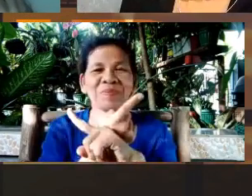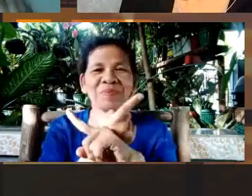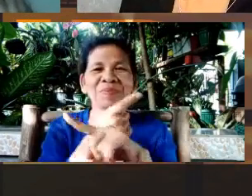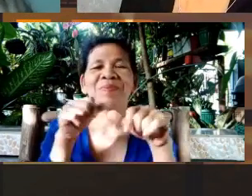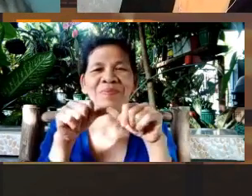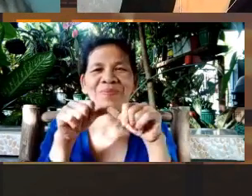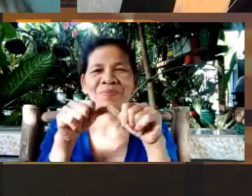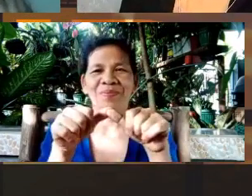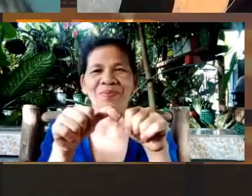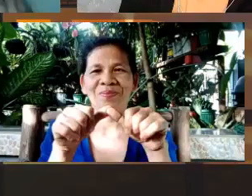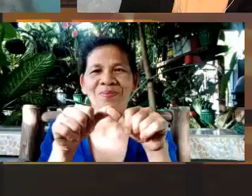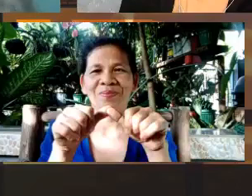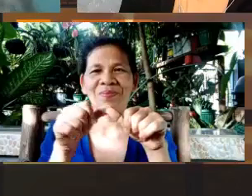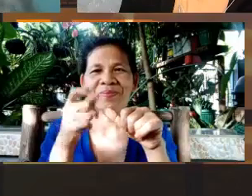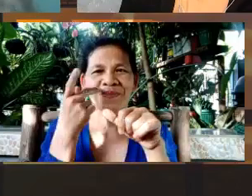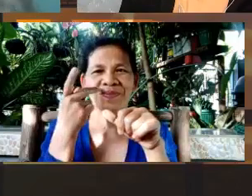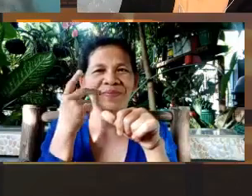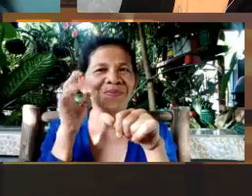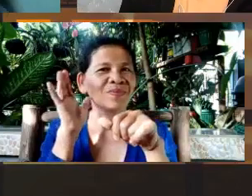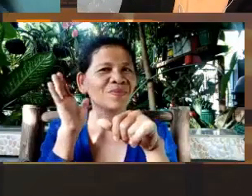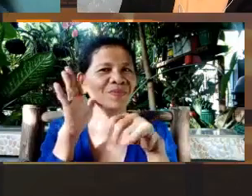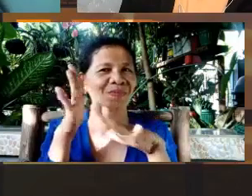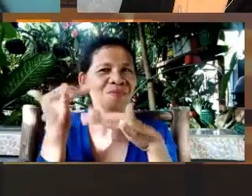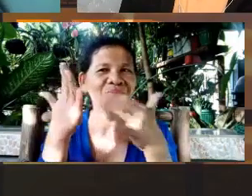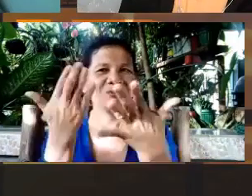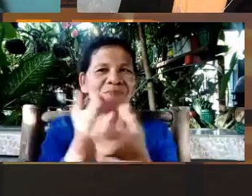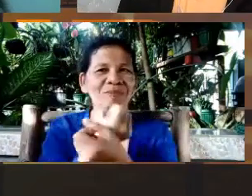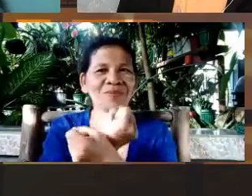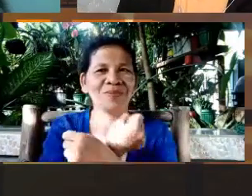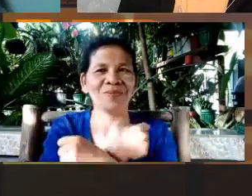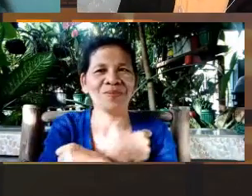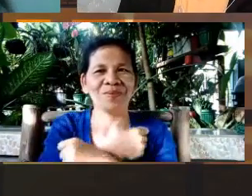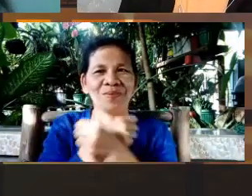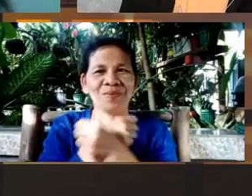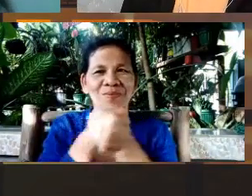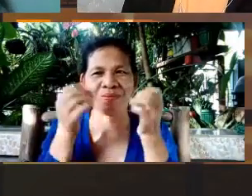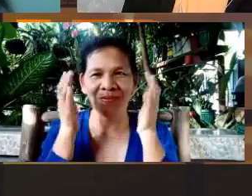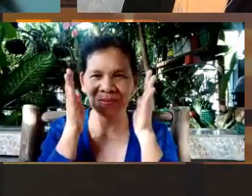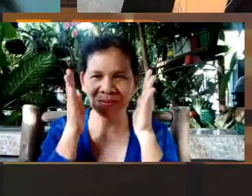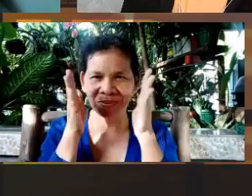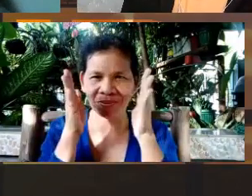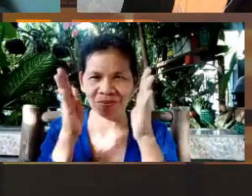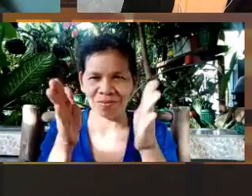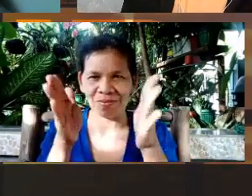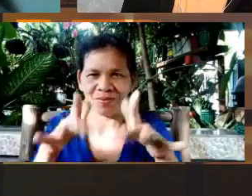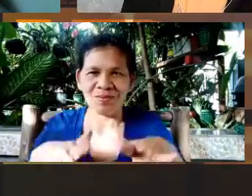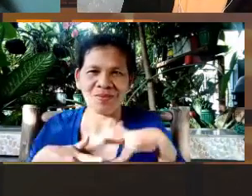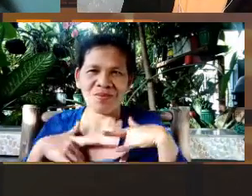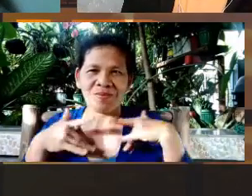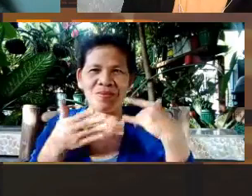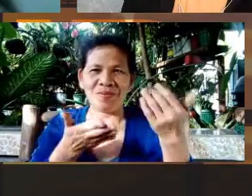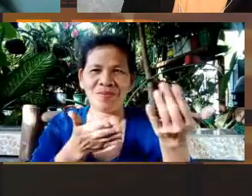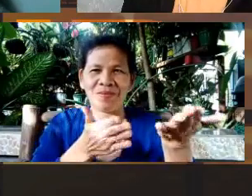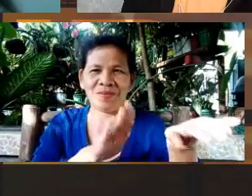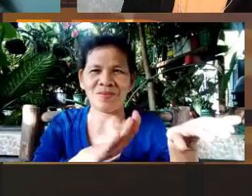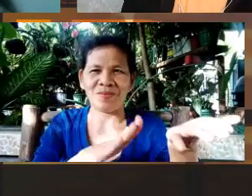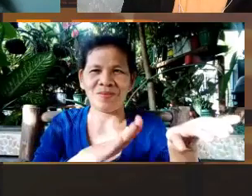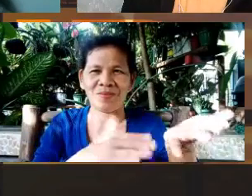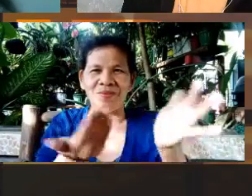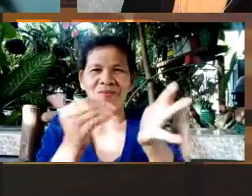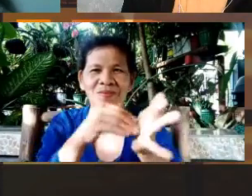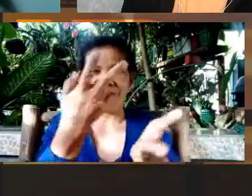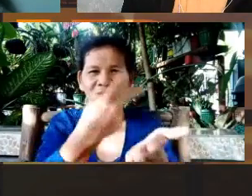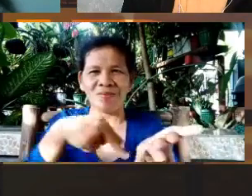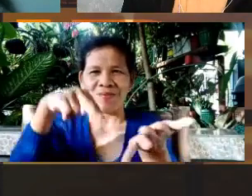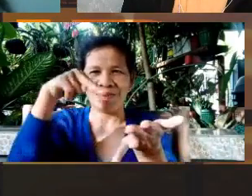Subaybayan po natin mga ka-Hope and Love sapagkat ang paksa ay nakasentro sa buhay at kamatayan at muling pagkabuhay ng